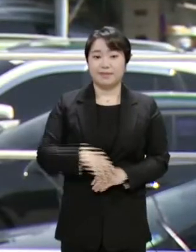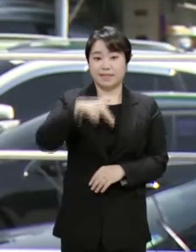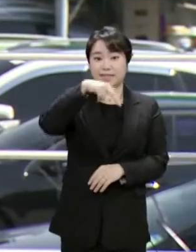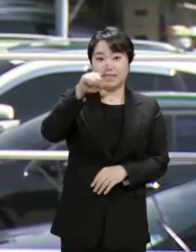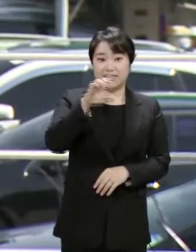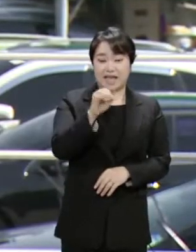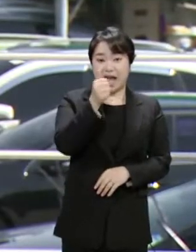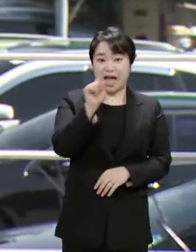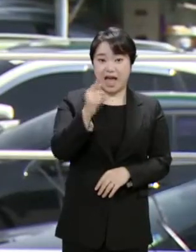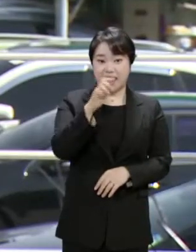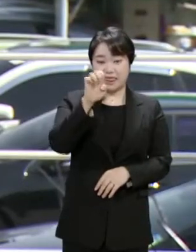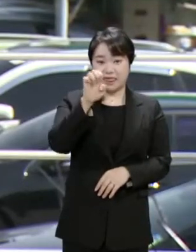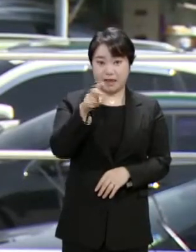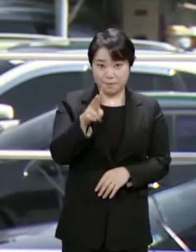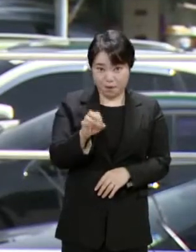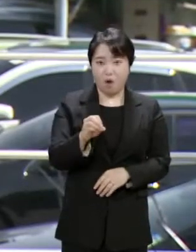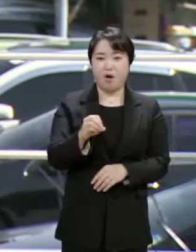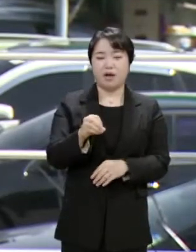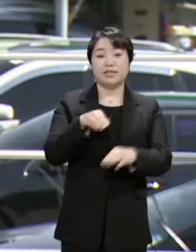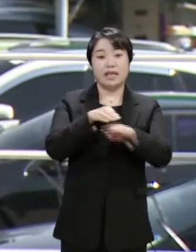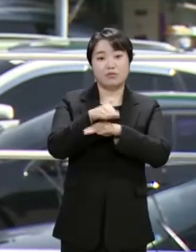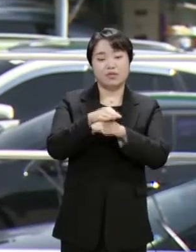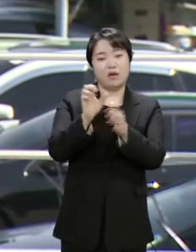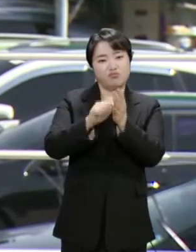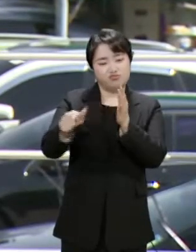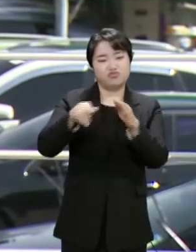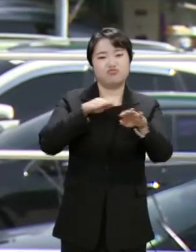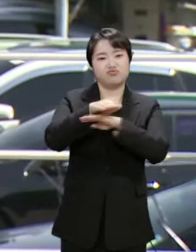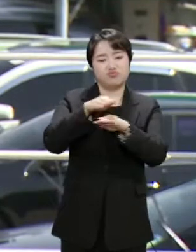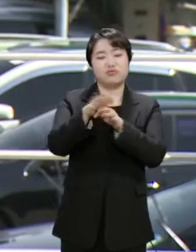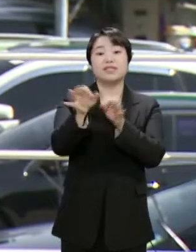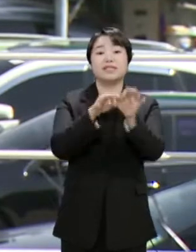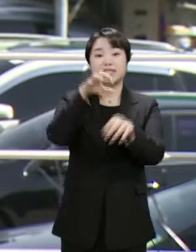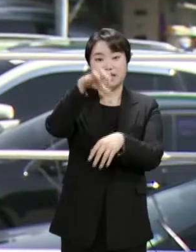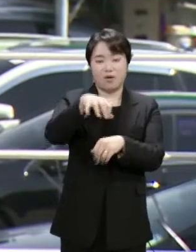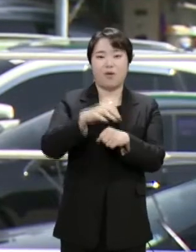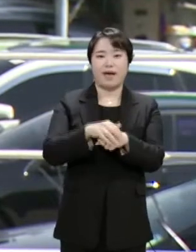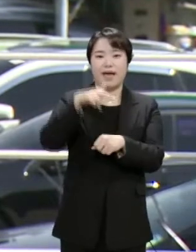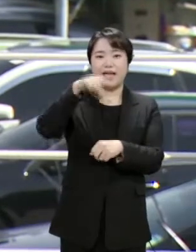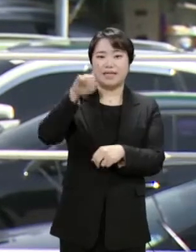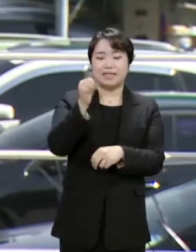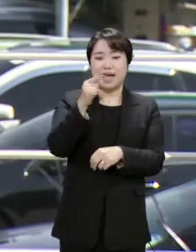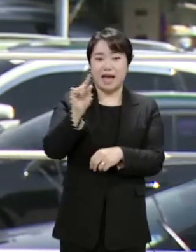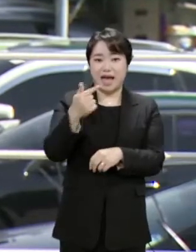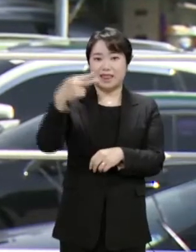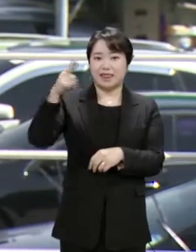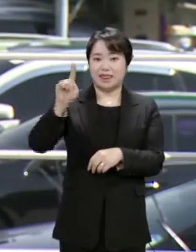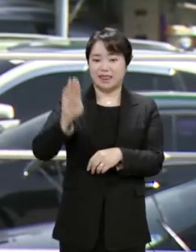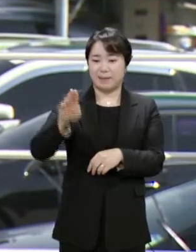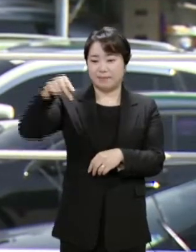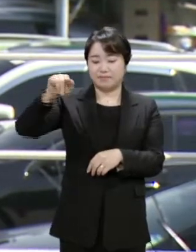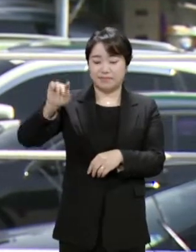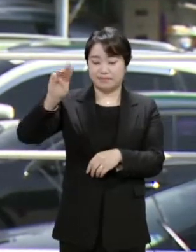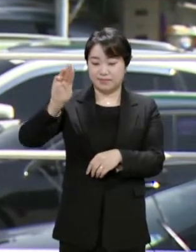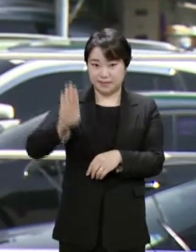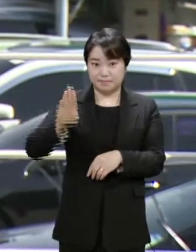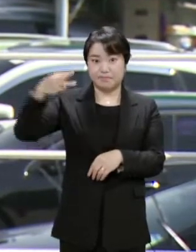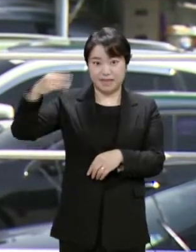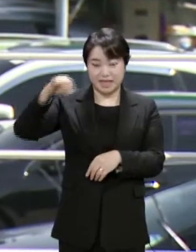장안평 자동차 부품 매매 시장은 성동구 용답동과 동대문구 장안동, 답십리동 일대에 자리해